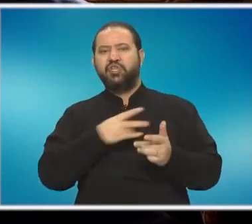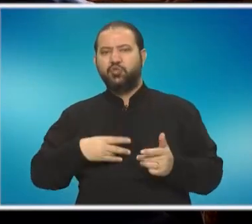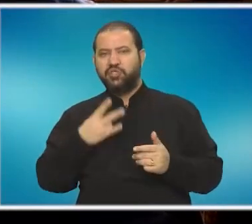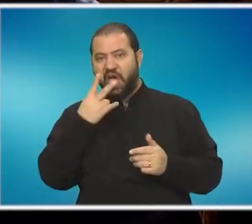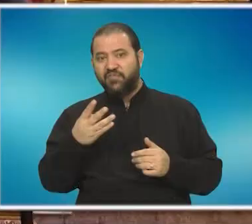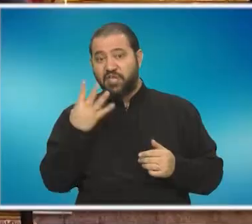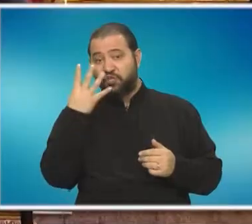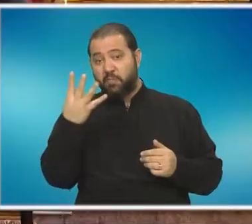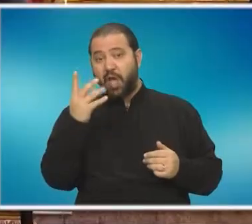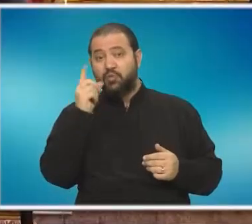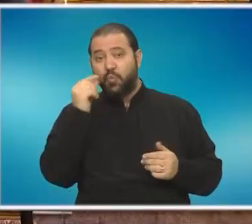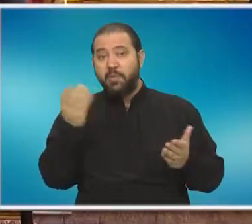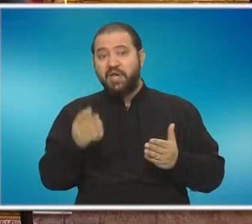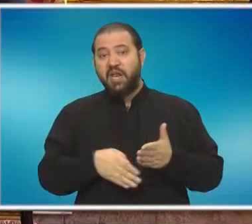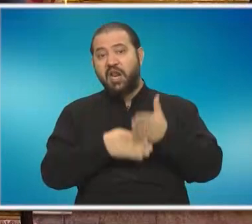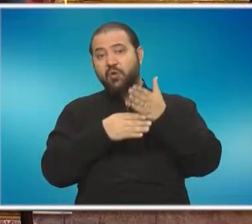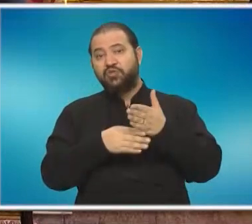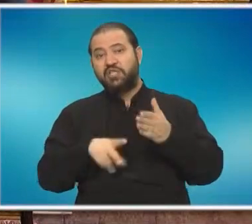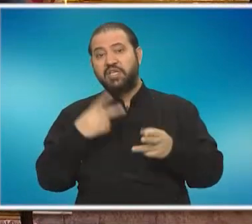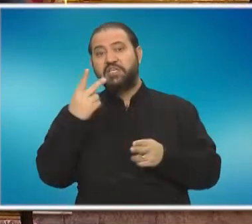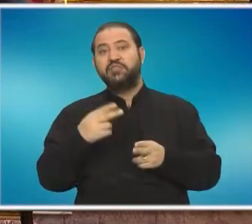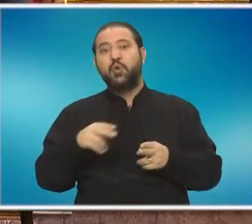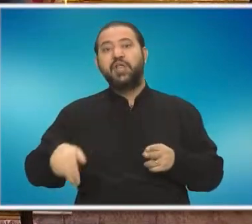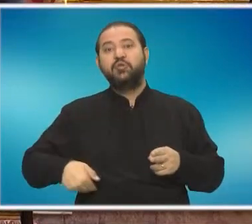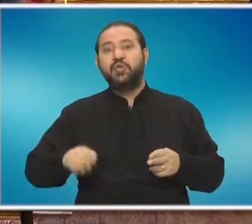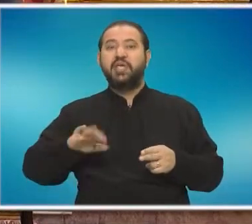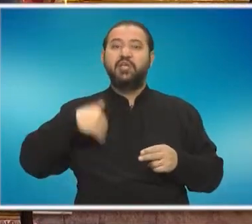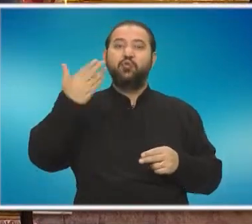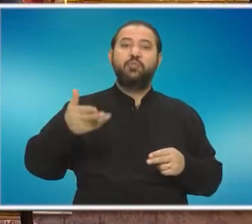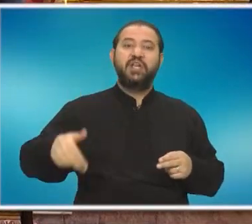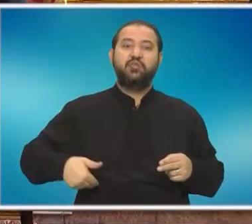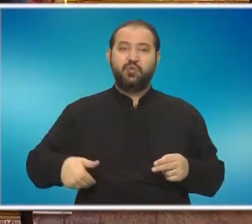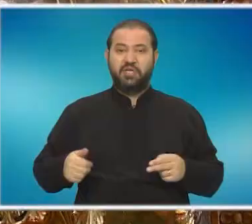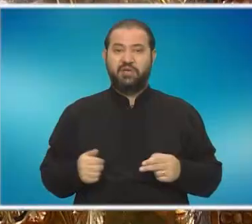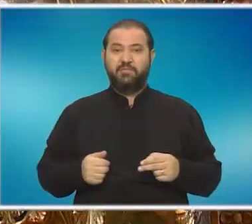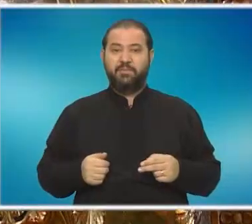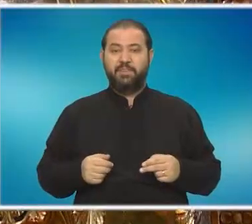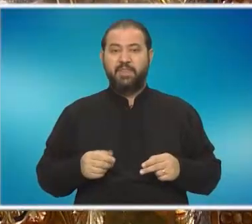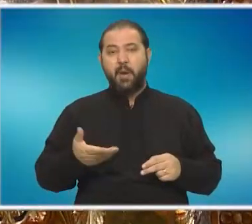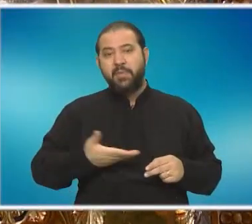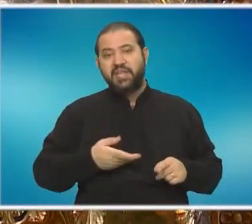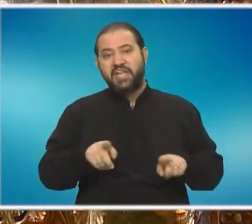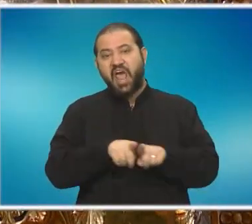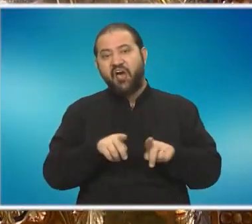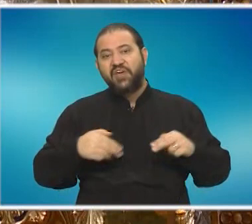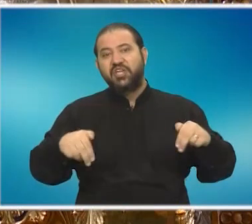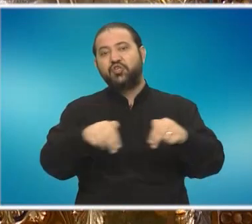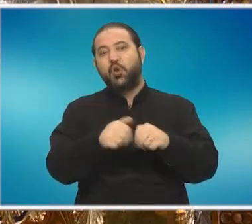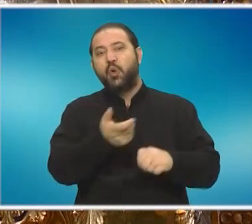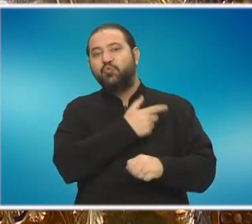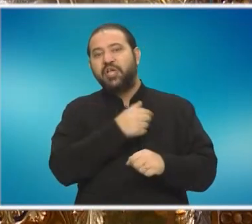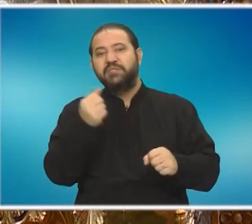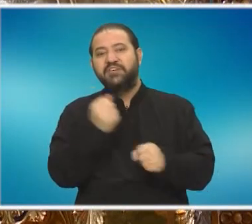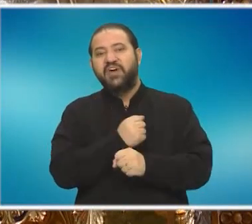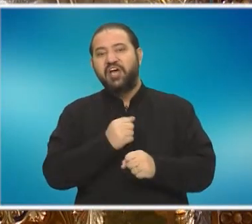bărbați. Vedeți? E o liturghie după liturghie, mai înainte de a fi liturghia. La fel și noi am putea să facem